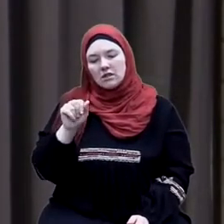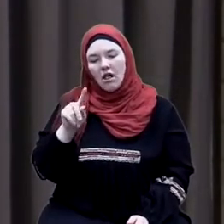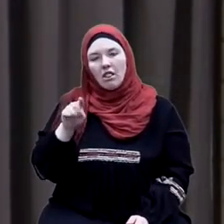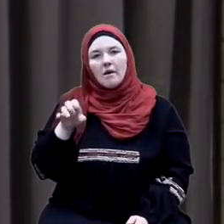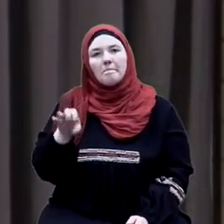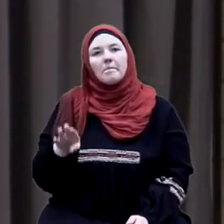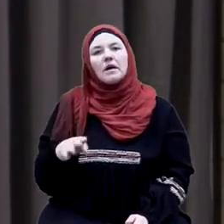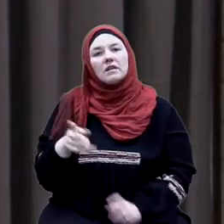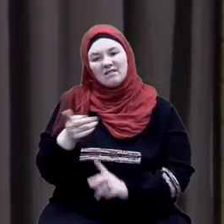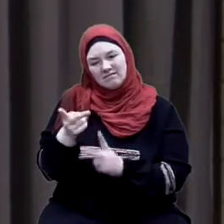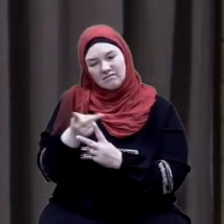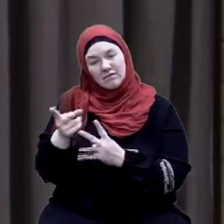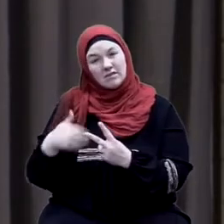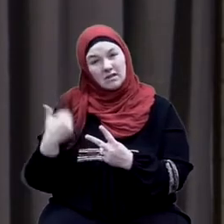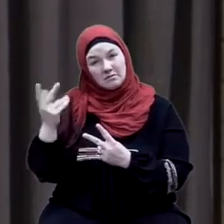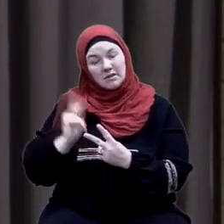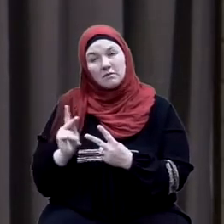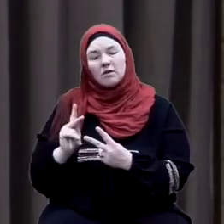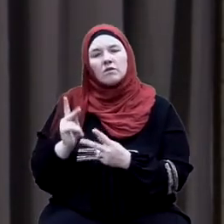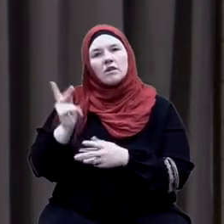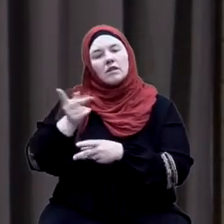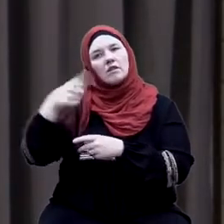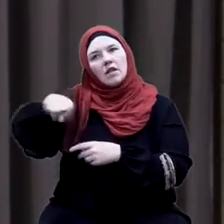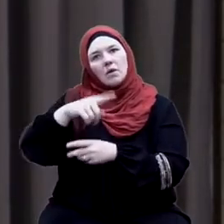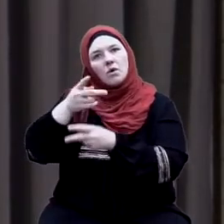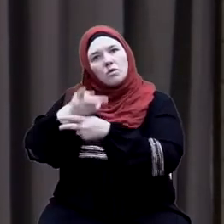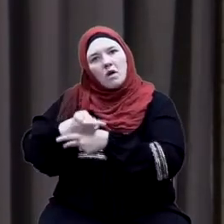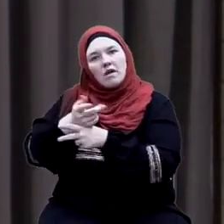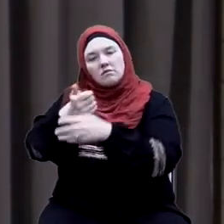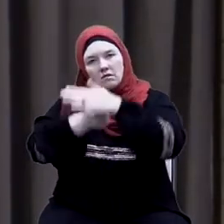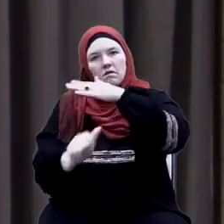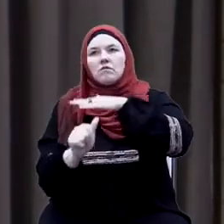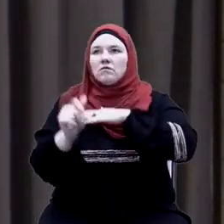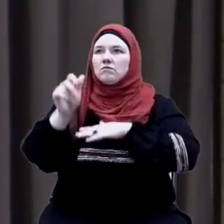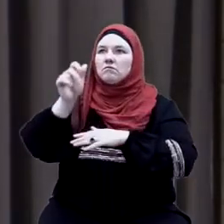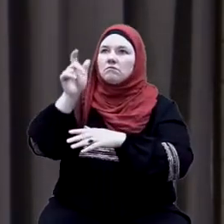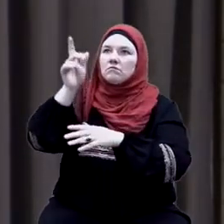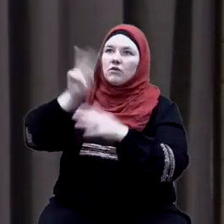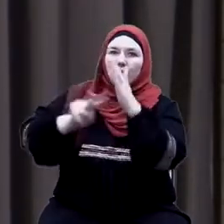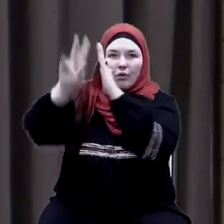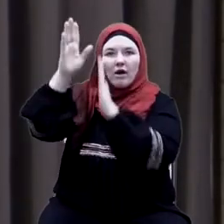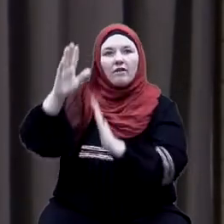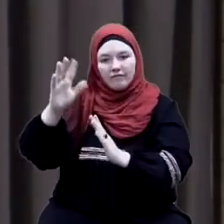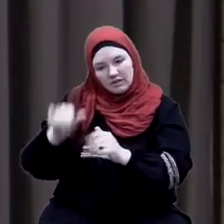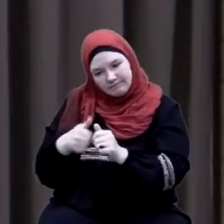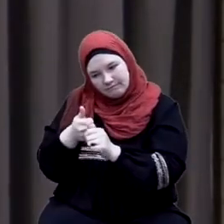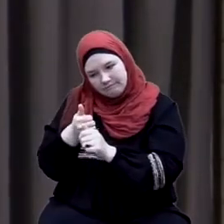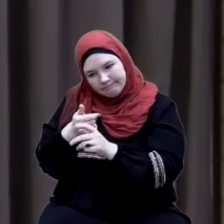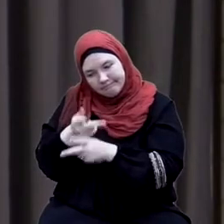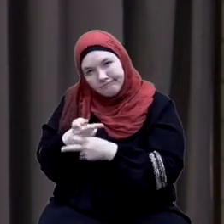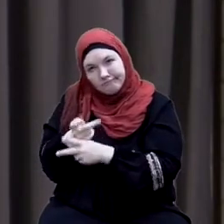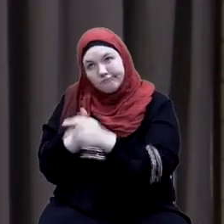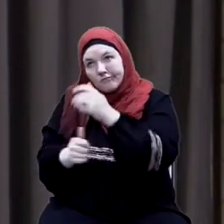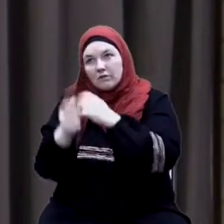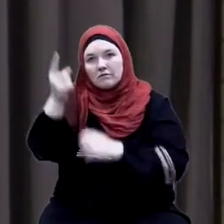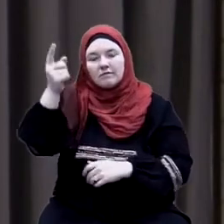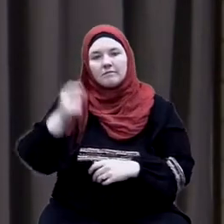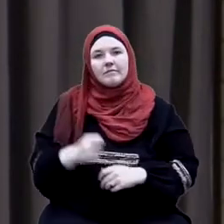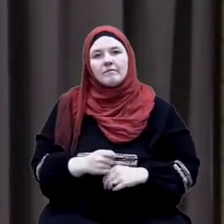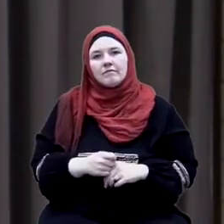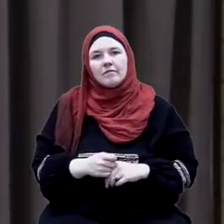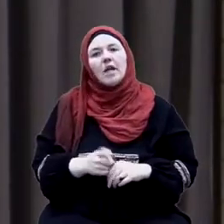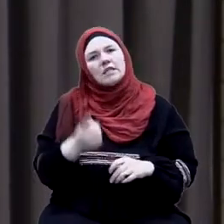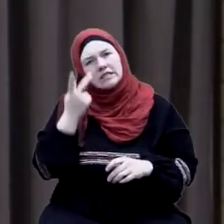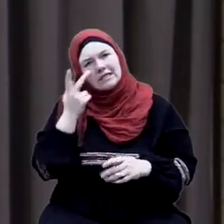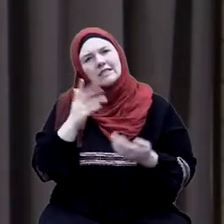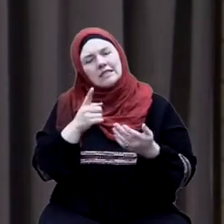them, they were raised under the direction and the guidance of the Prophet ﷺ. And you see,